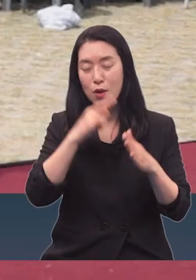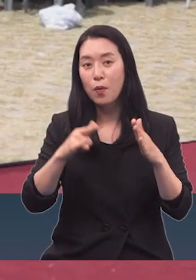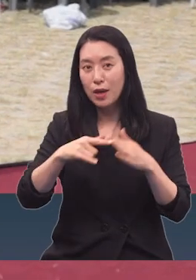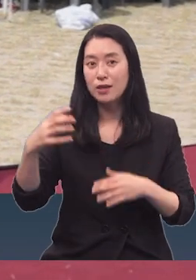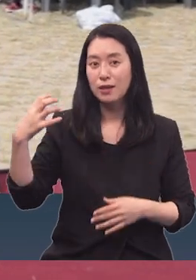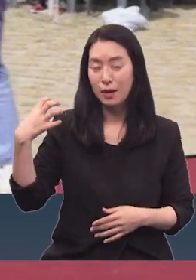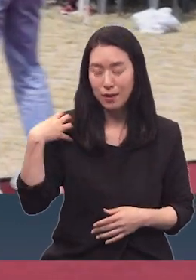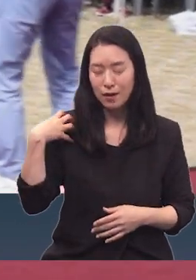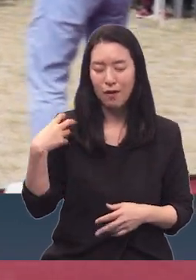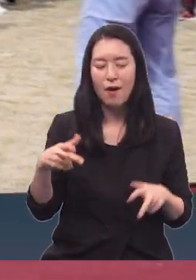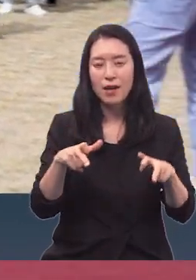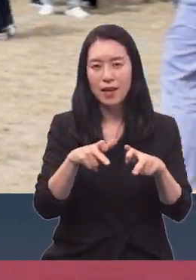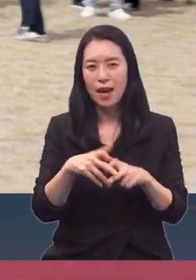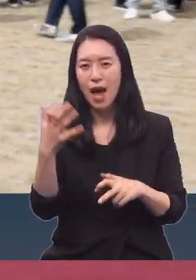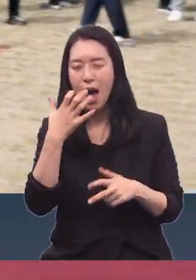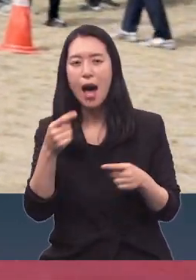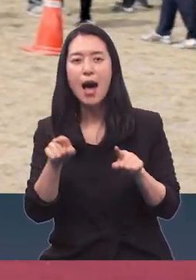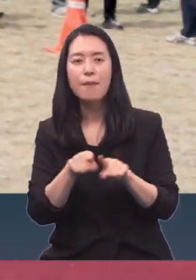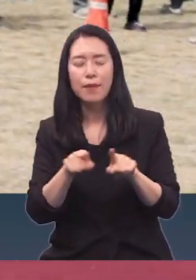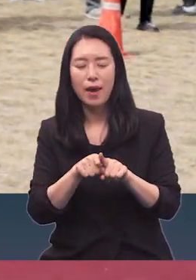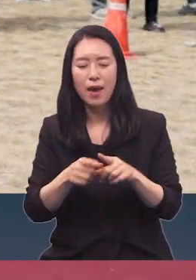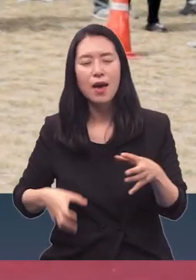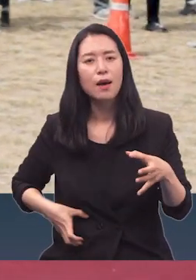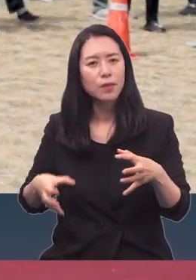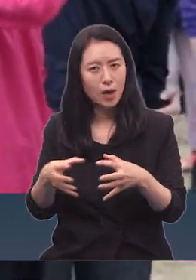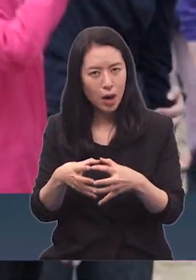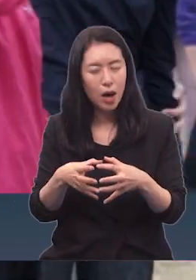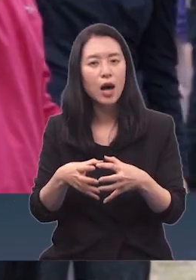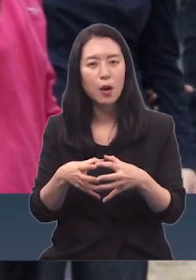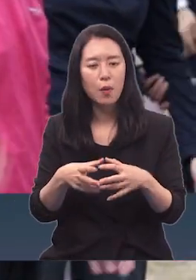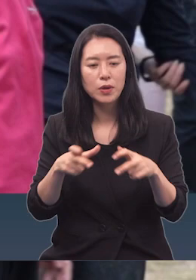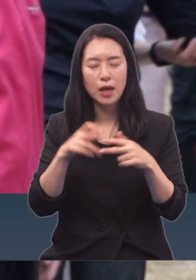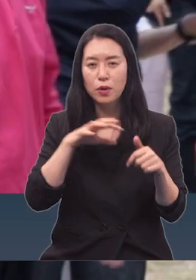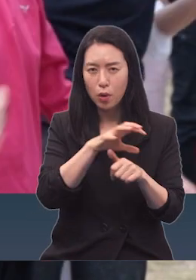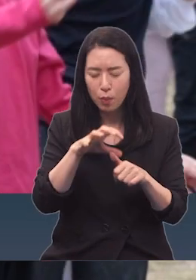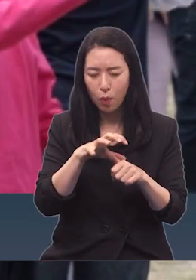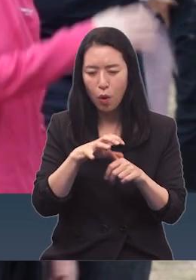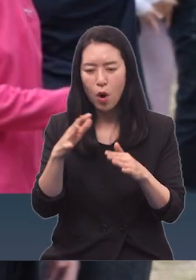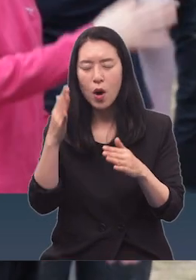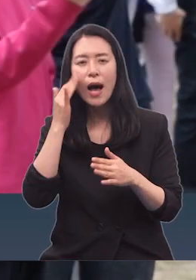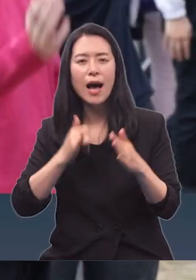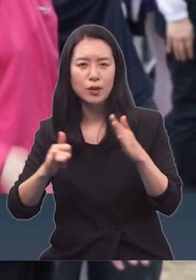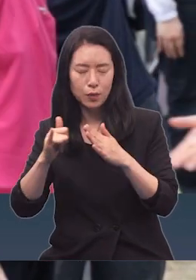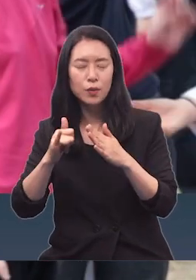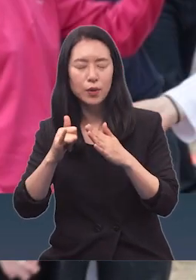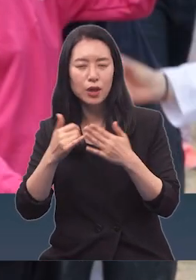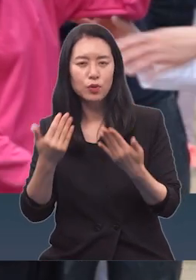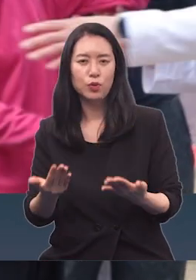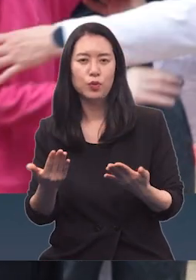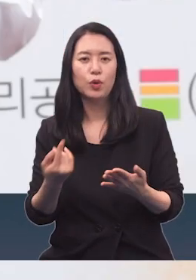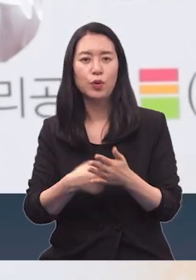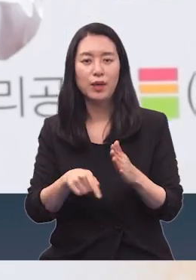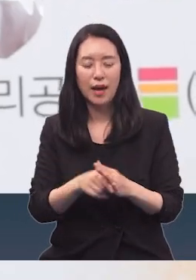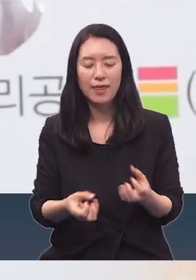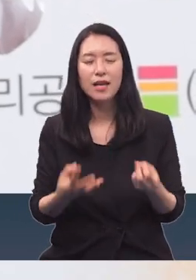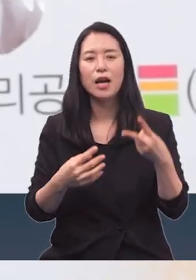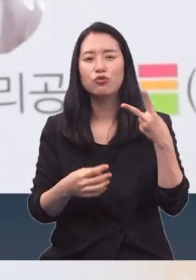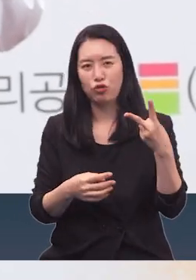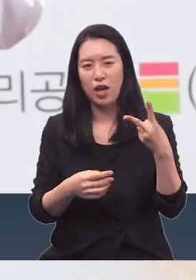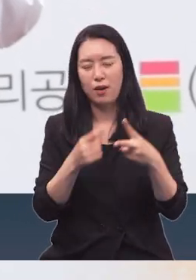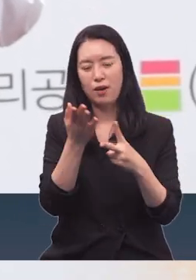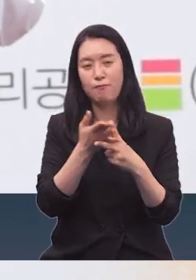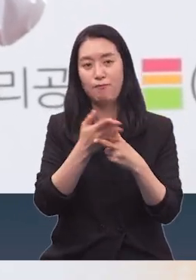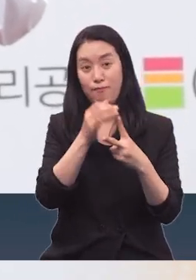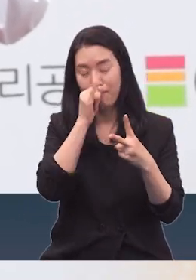장애인과 비장애인의 동행과 화학 장애인 돌봄과 보호자 휴식을 동시에 지원하는 이원행사로 진행됐습니다